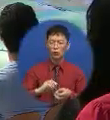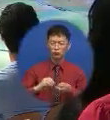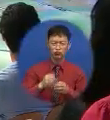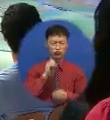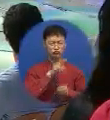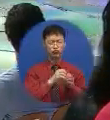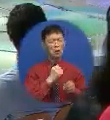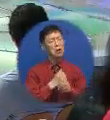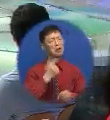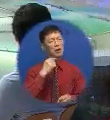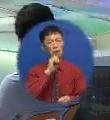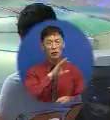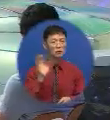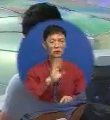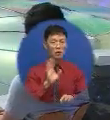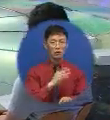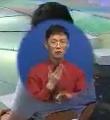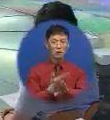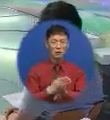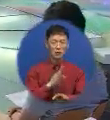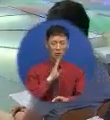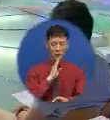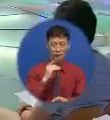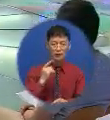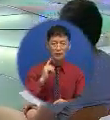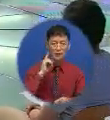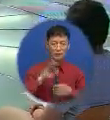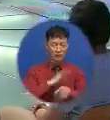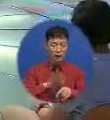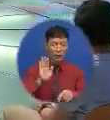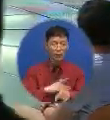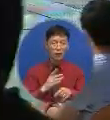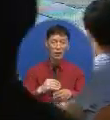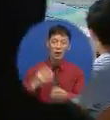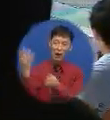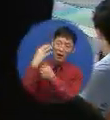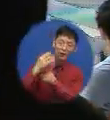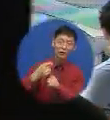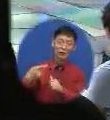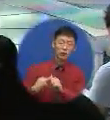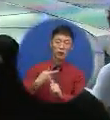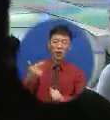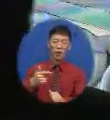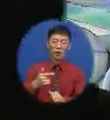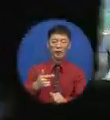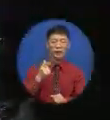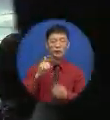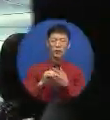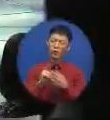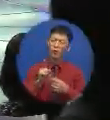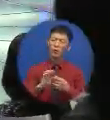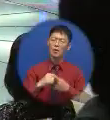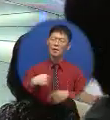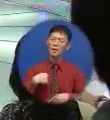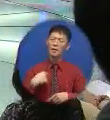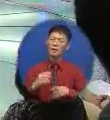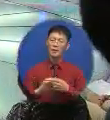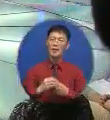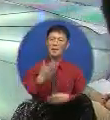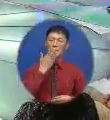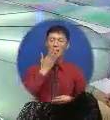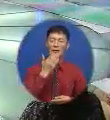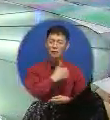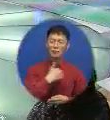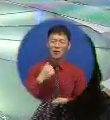지나가면서 한 얘기 아니야. 섣두른 얘기 저기다가 했다가 막 여기저기서 공격이 들어올 거 아니에요. 그러니까 뭔가 좀 나름대로 기대감을